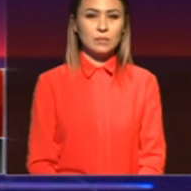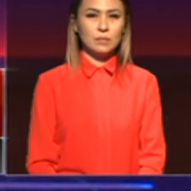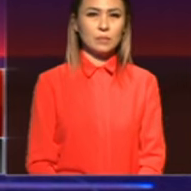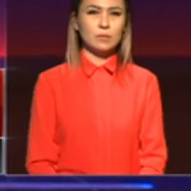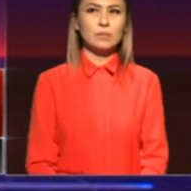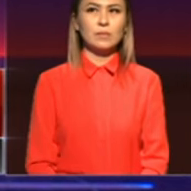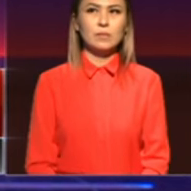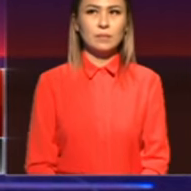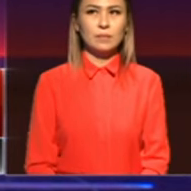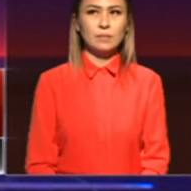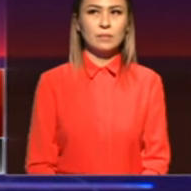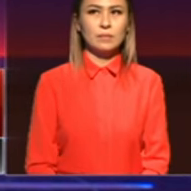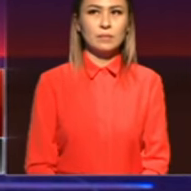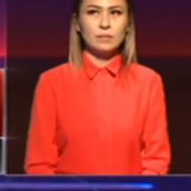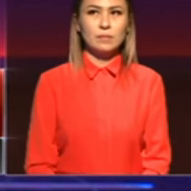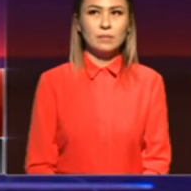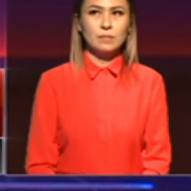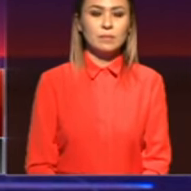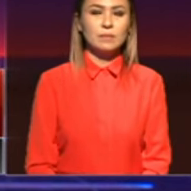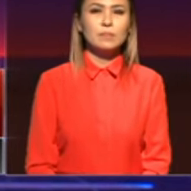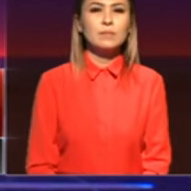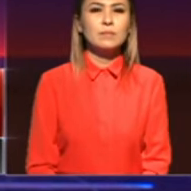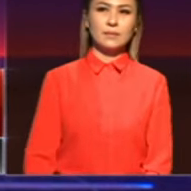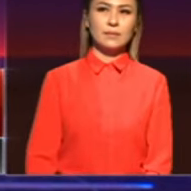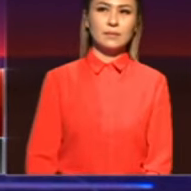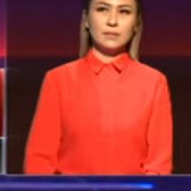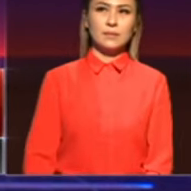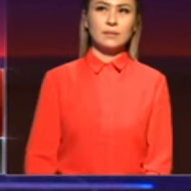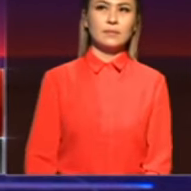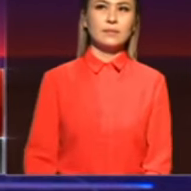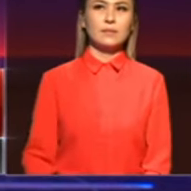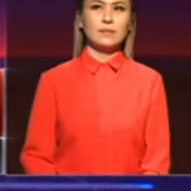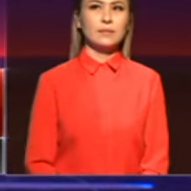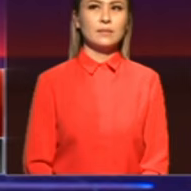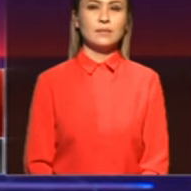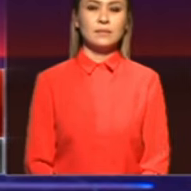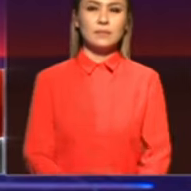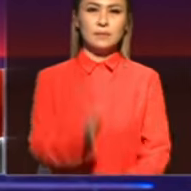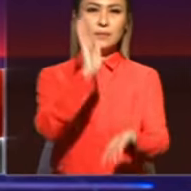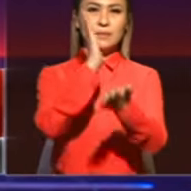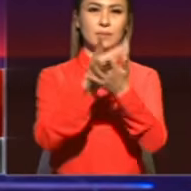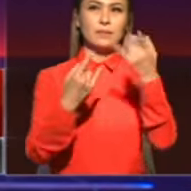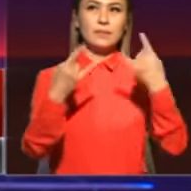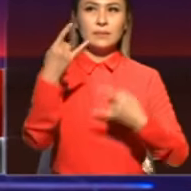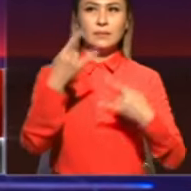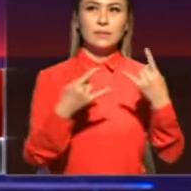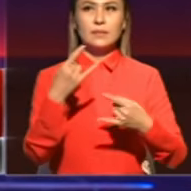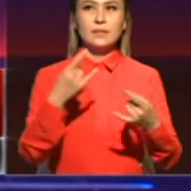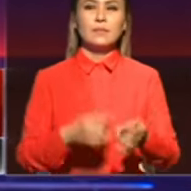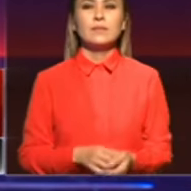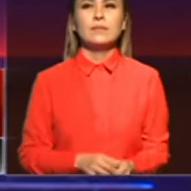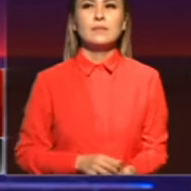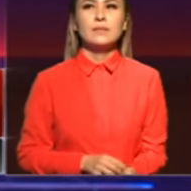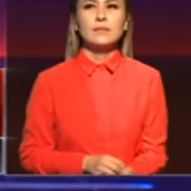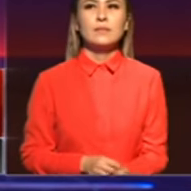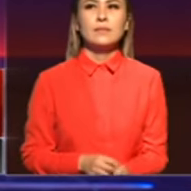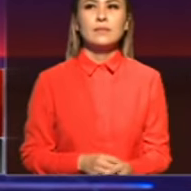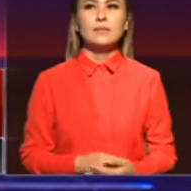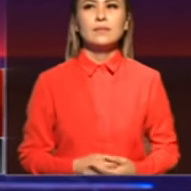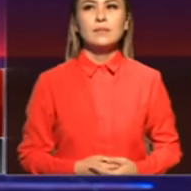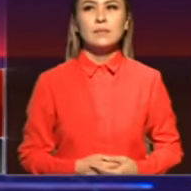жауап берсек, үзілістің уақыты келген екен. Рейтингі қанша қазір? Келе эфирдеміз. Екінші. Әрі қарай жаңа Сапарбай